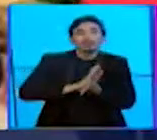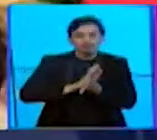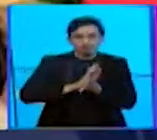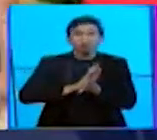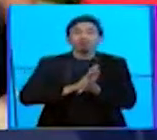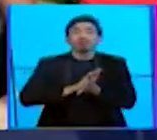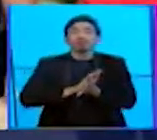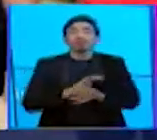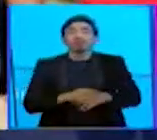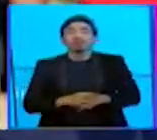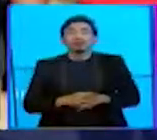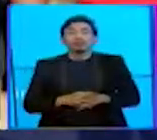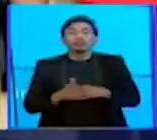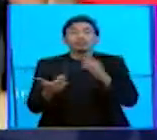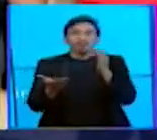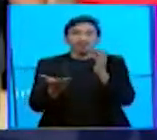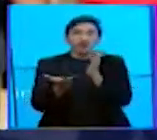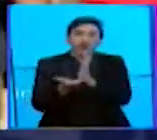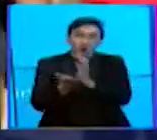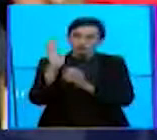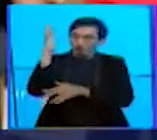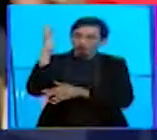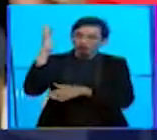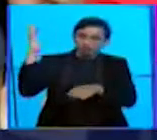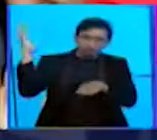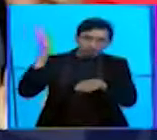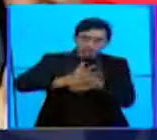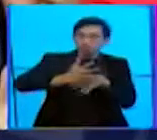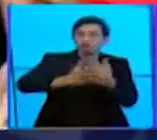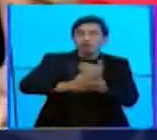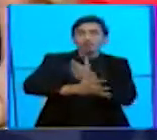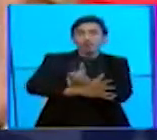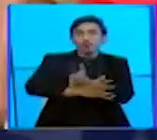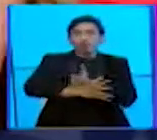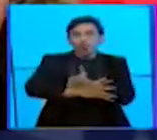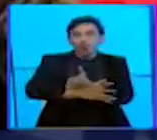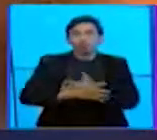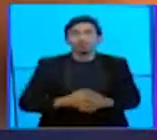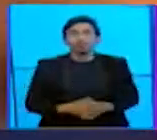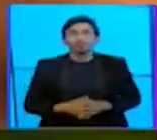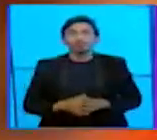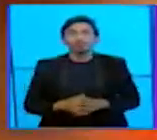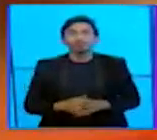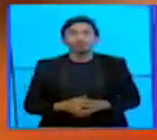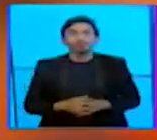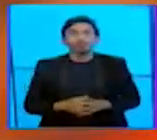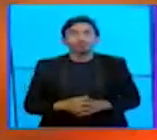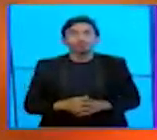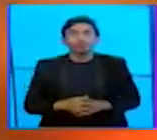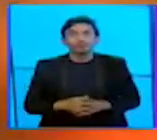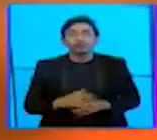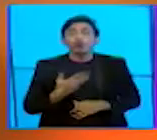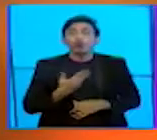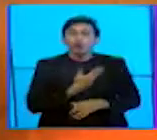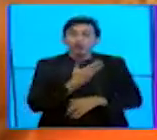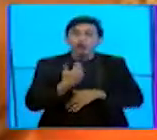dorong bersama-sama, akhirnya kita potong semua badan truk yang menjepit, akhirnya kita bisa berhasil evakuasi. Korban luka dan tewas